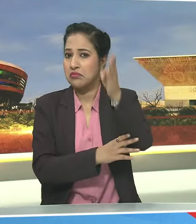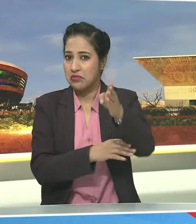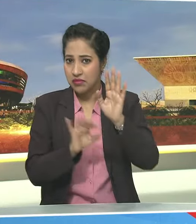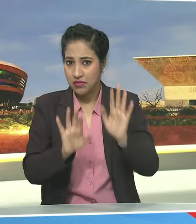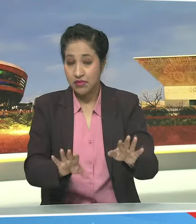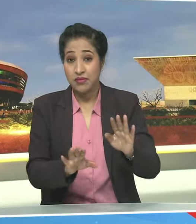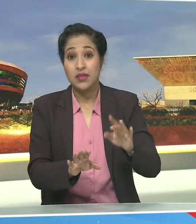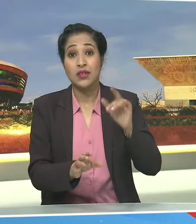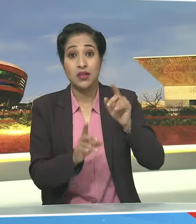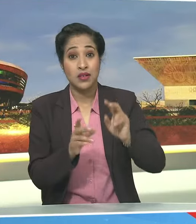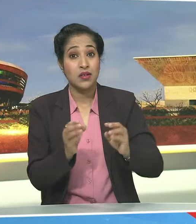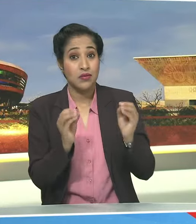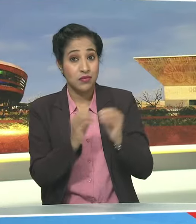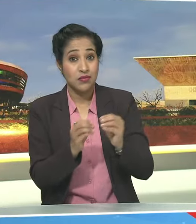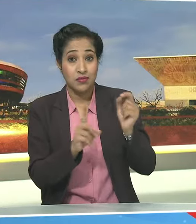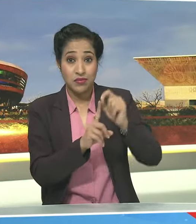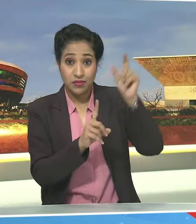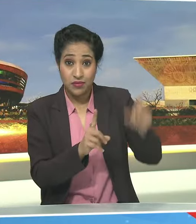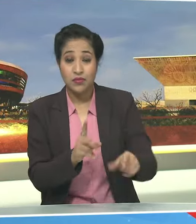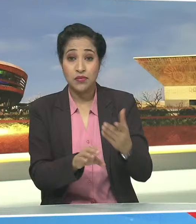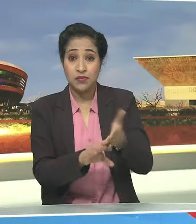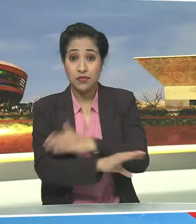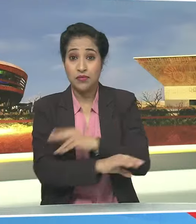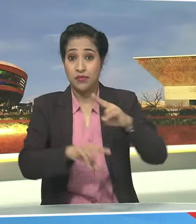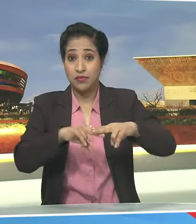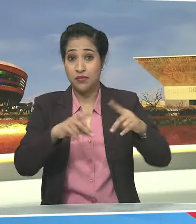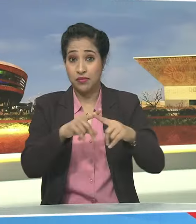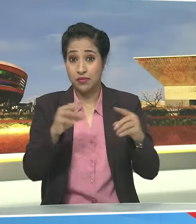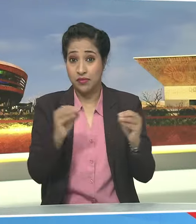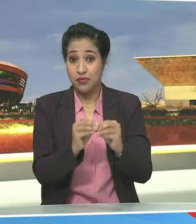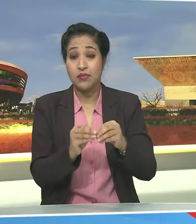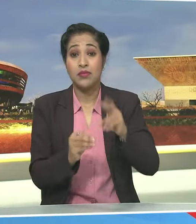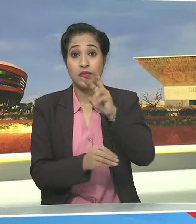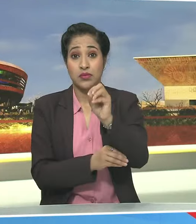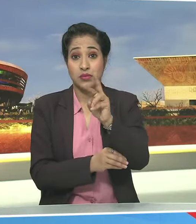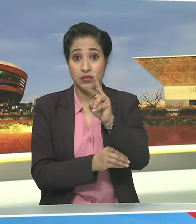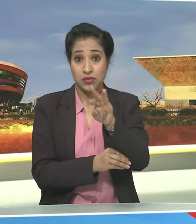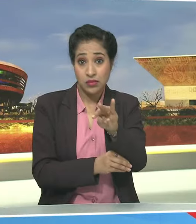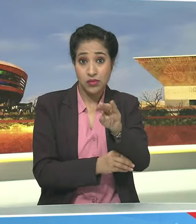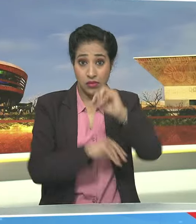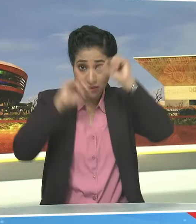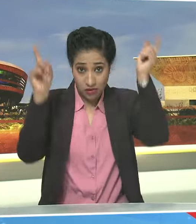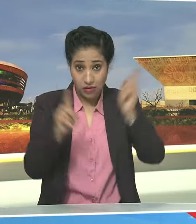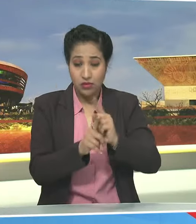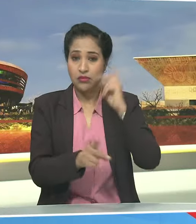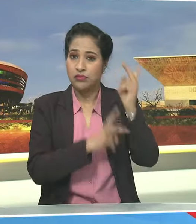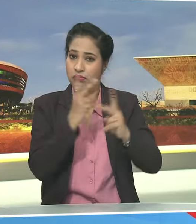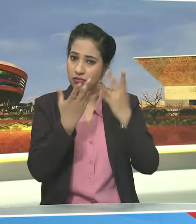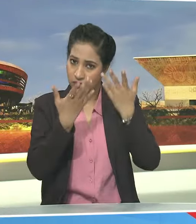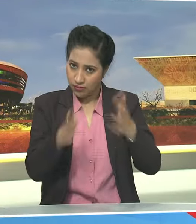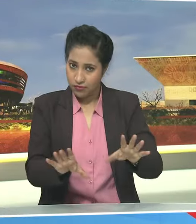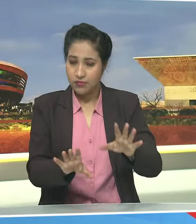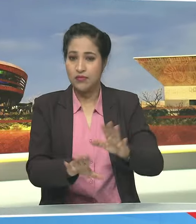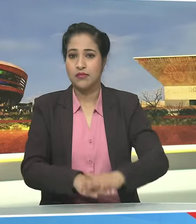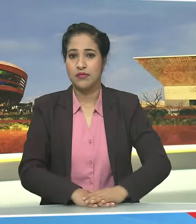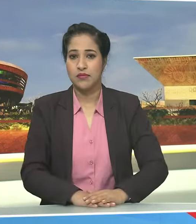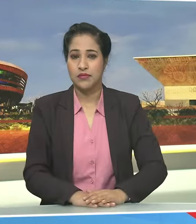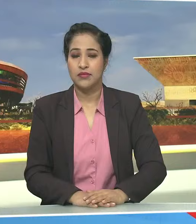विमान प्रसाद ने इससे पहले फरवरी 2023 में भारत का दौरा किया